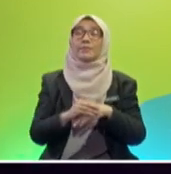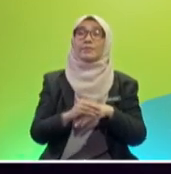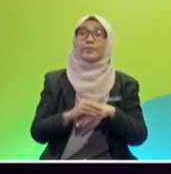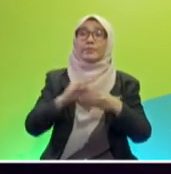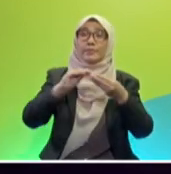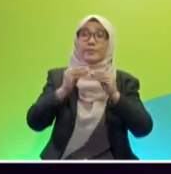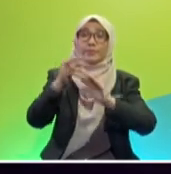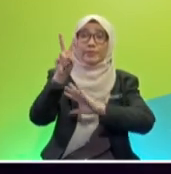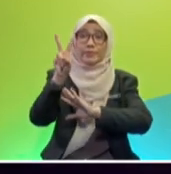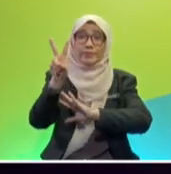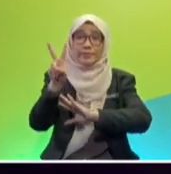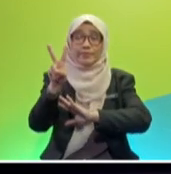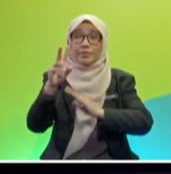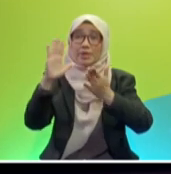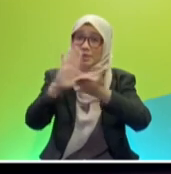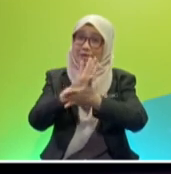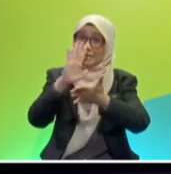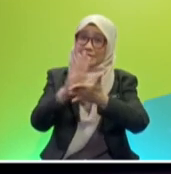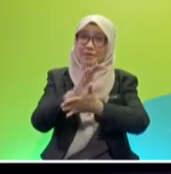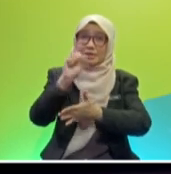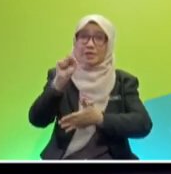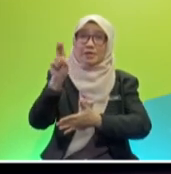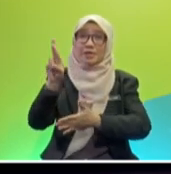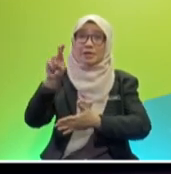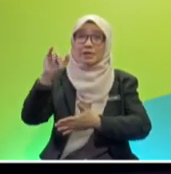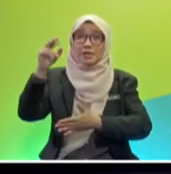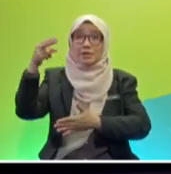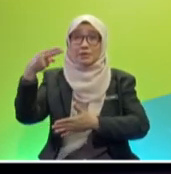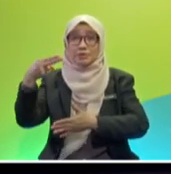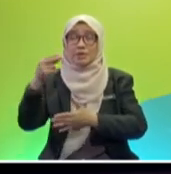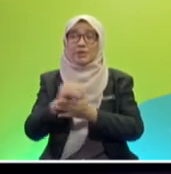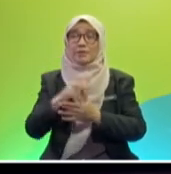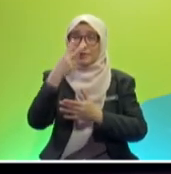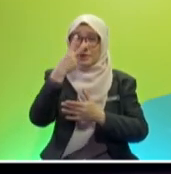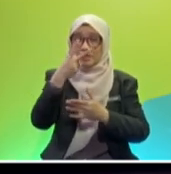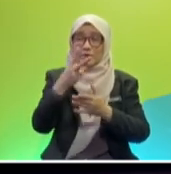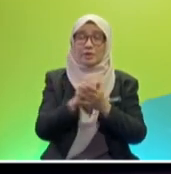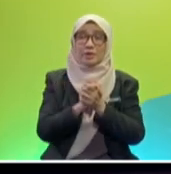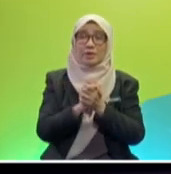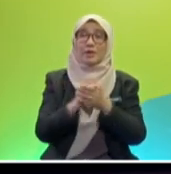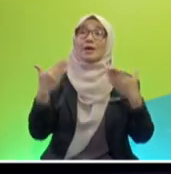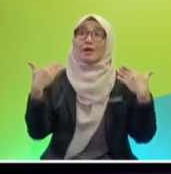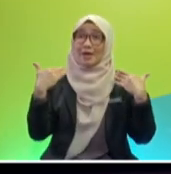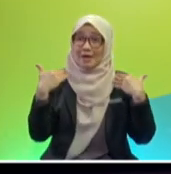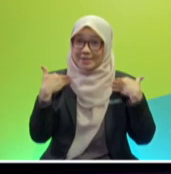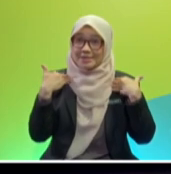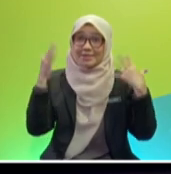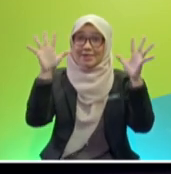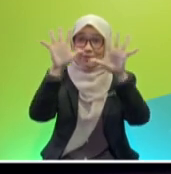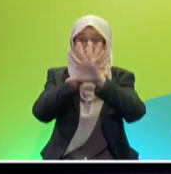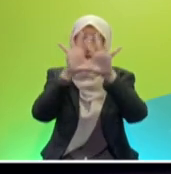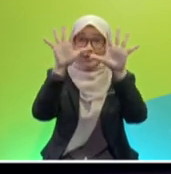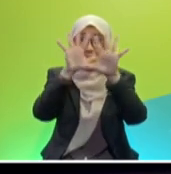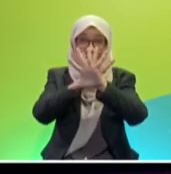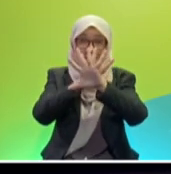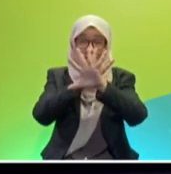kedua, gunakan kertas surih cikgu. Okey, perhatikan Hanif. Ada bentuk, ada sedikit cikgu bentuk